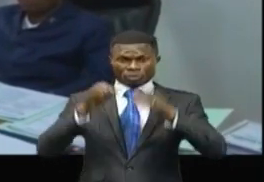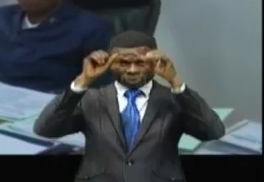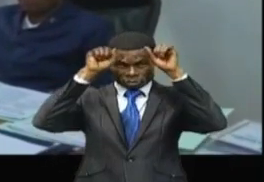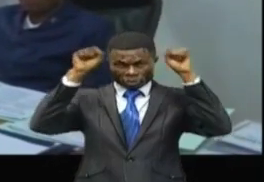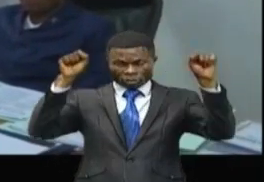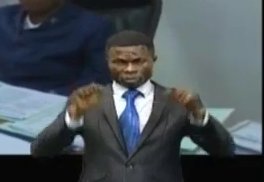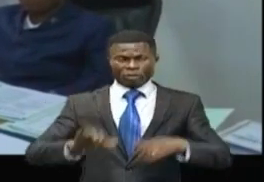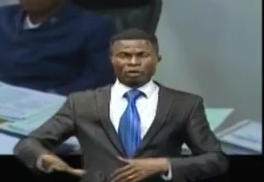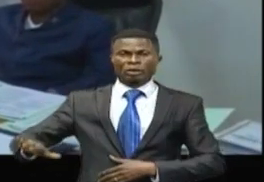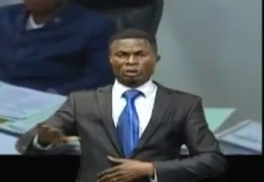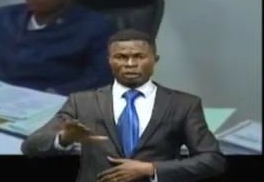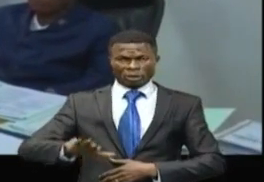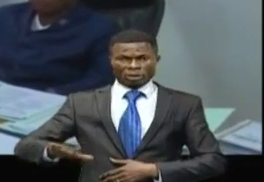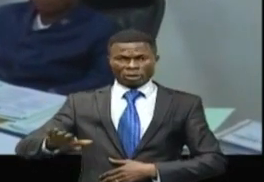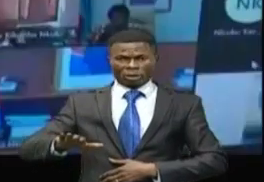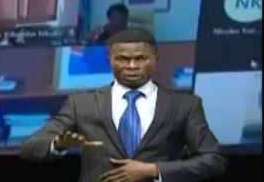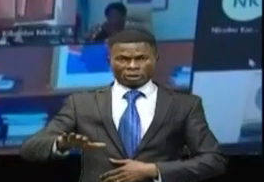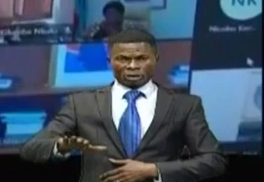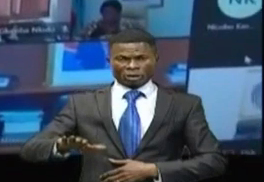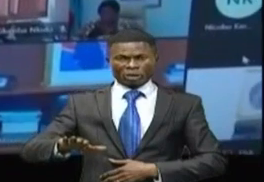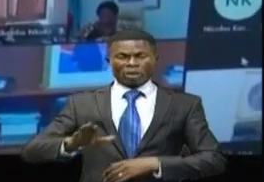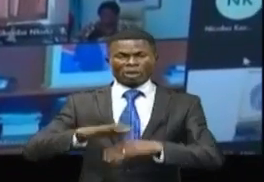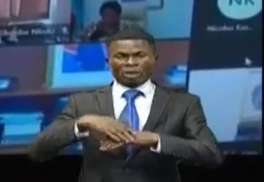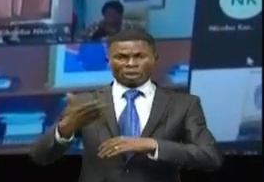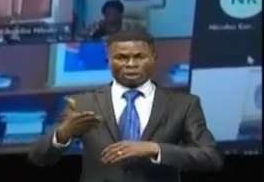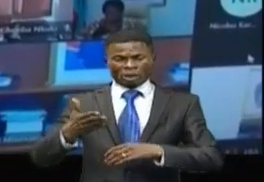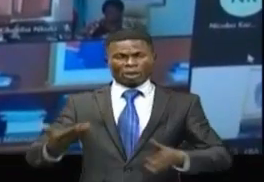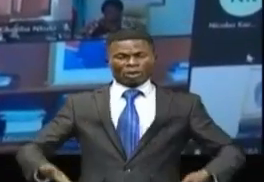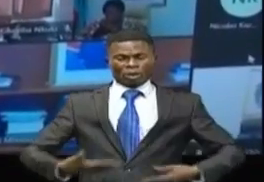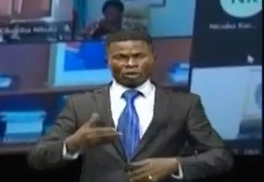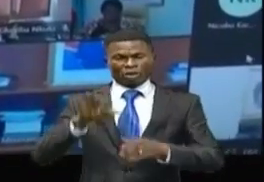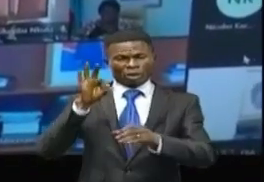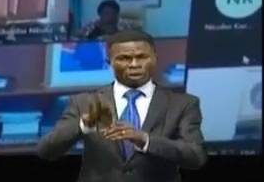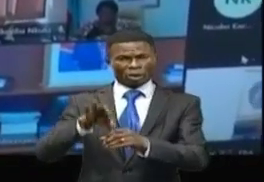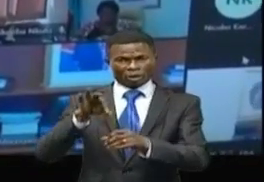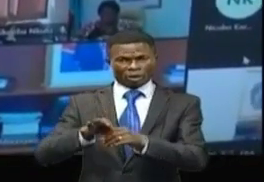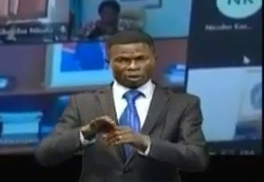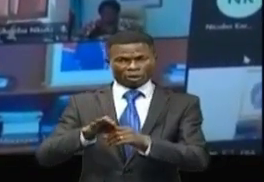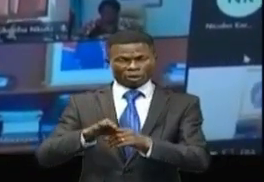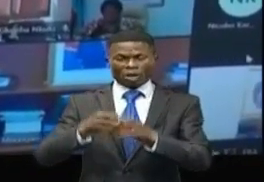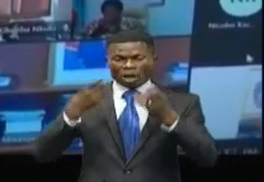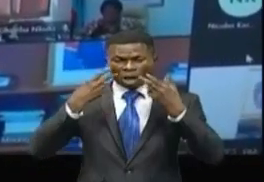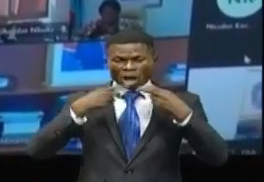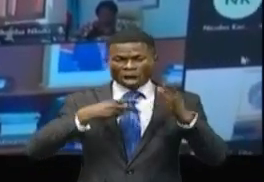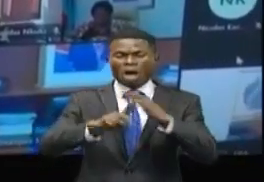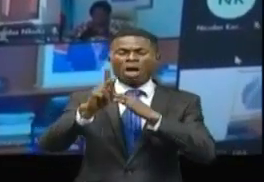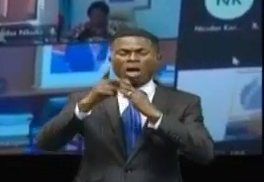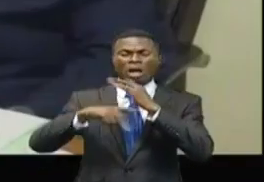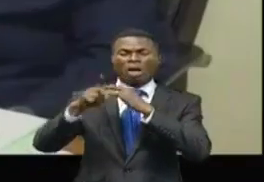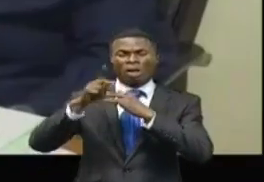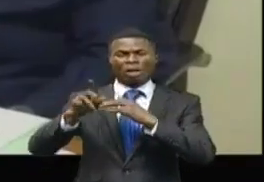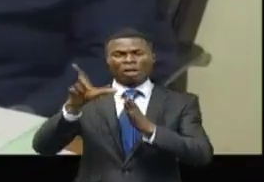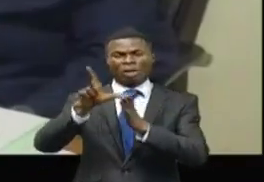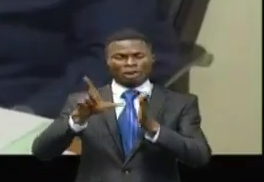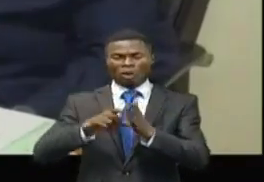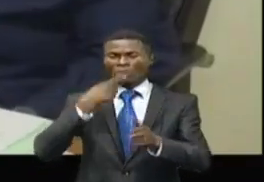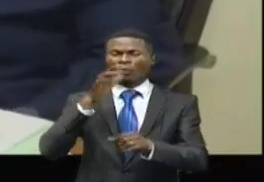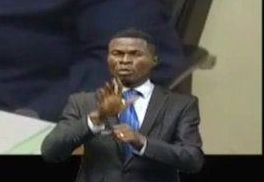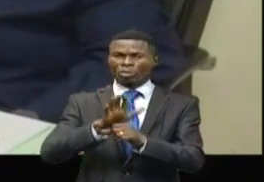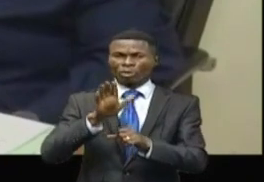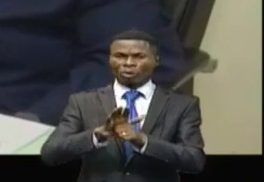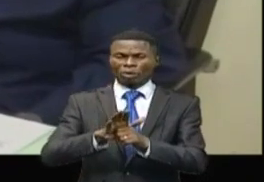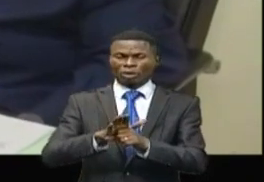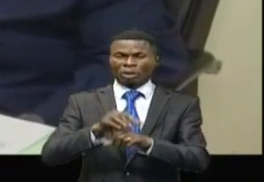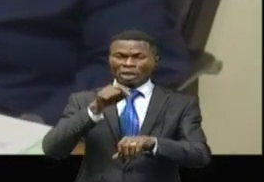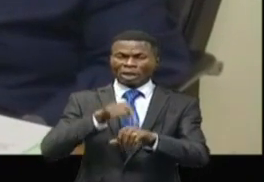la république avait après avoir salué les vote et la promulgation de cette loi organique insisté pour que dans les